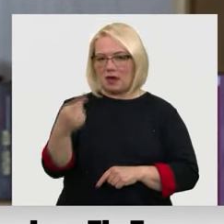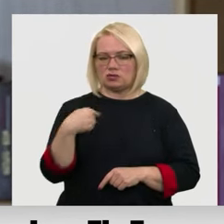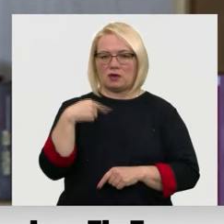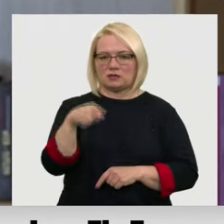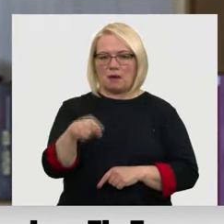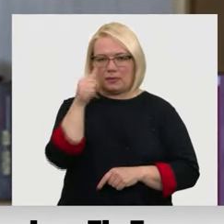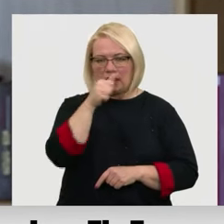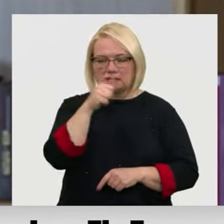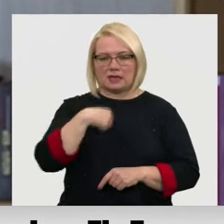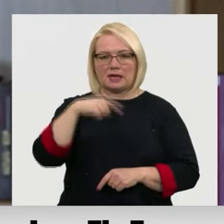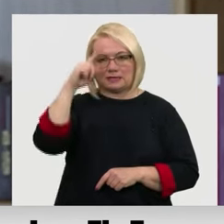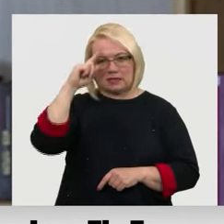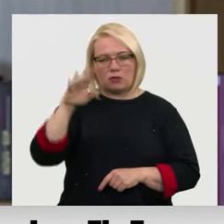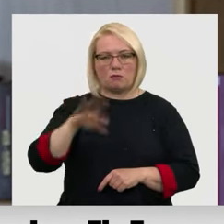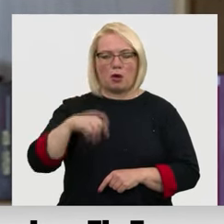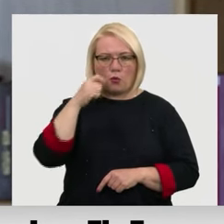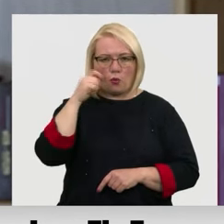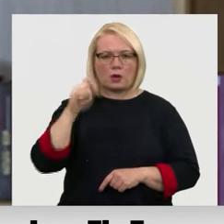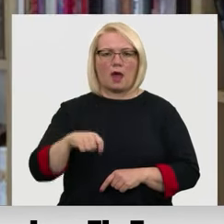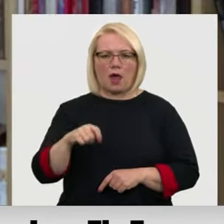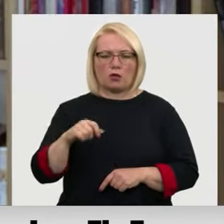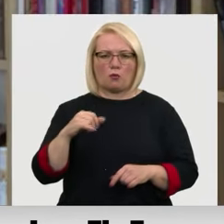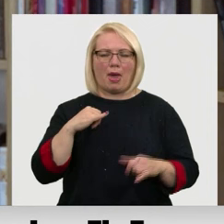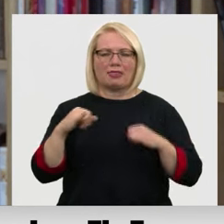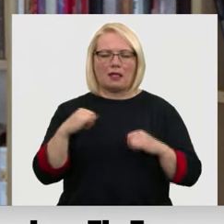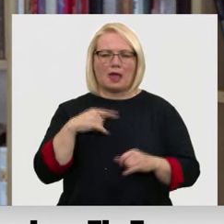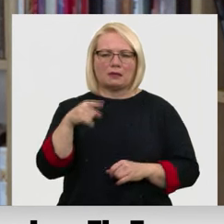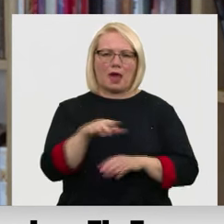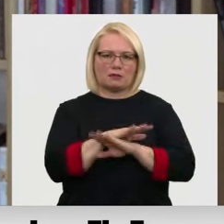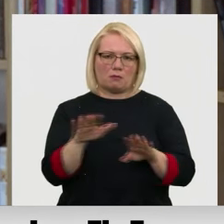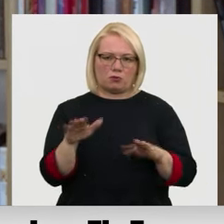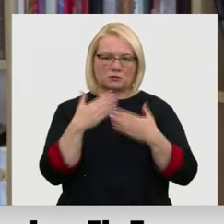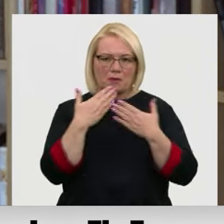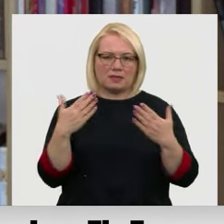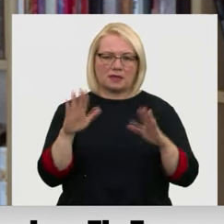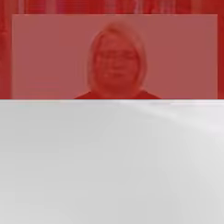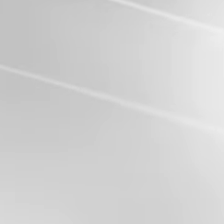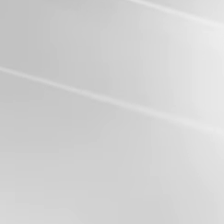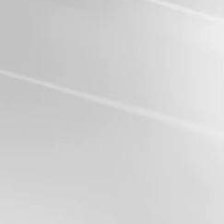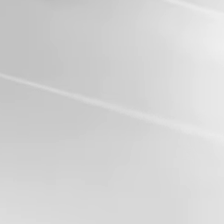par ukraiņu mentalitāti. Tā nebūs. Paldies par sarunu. Paldies.